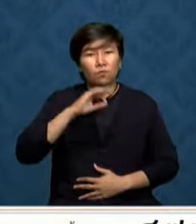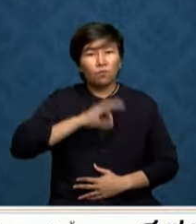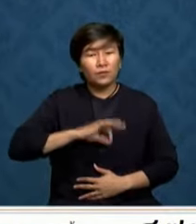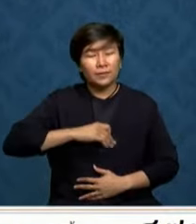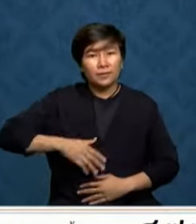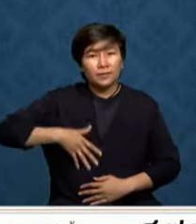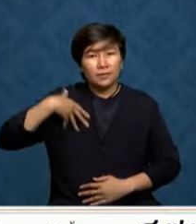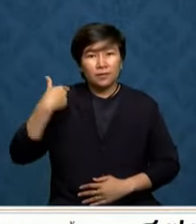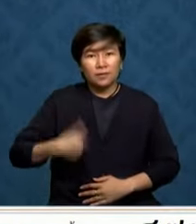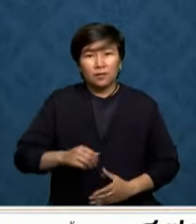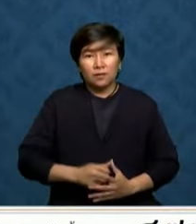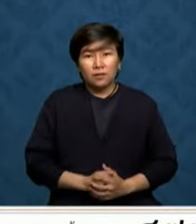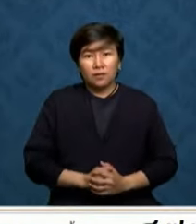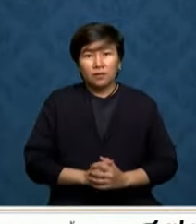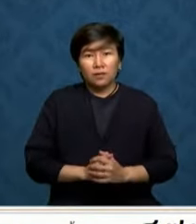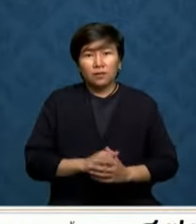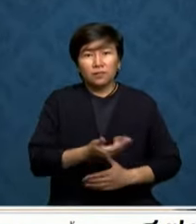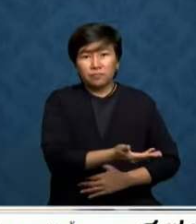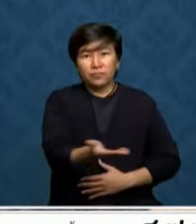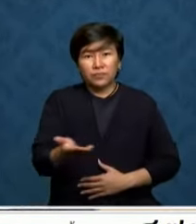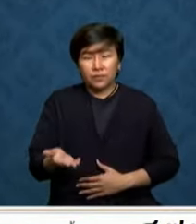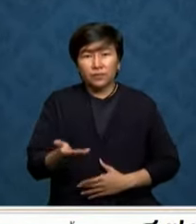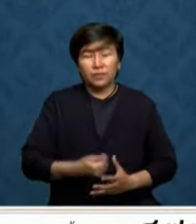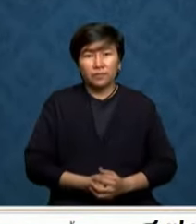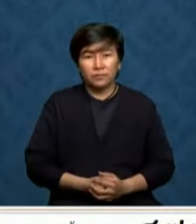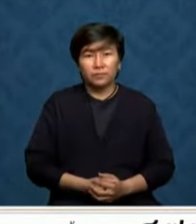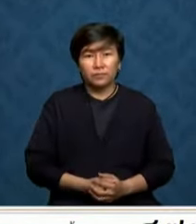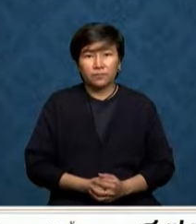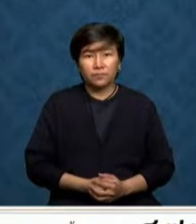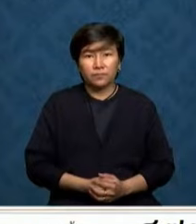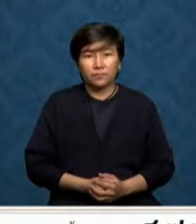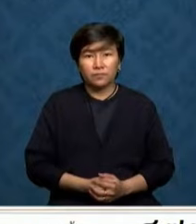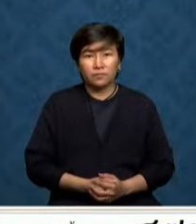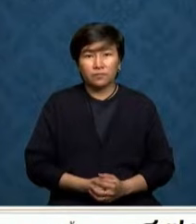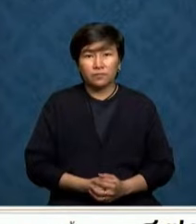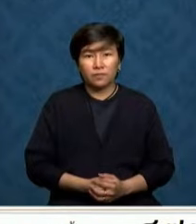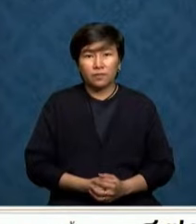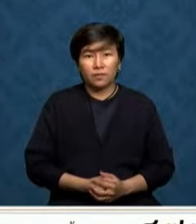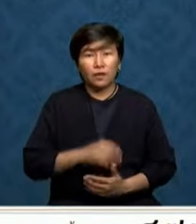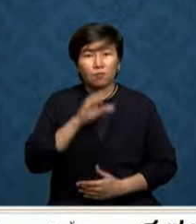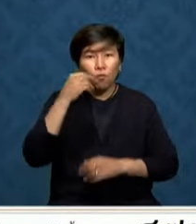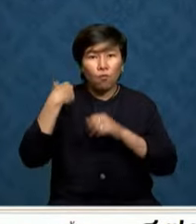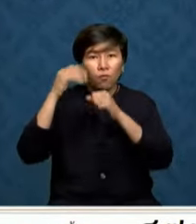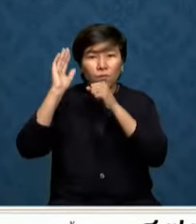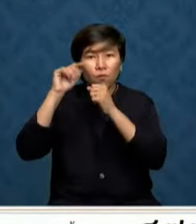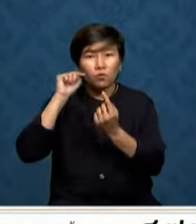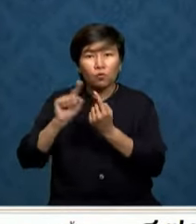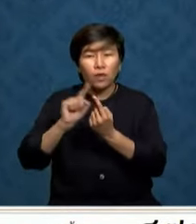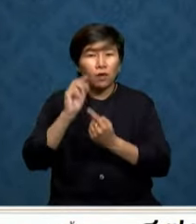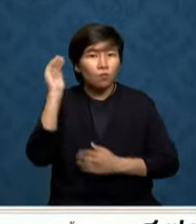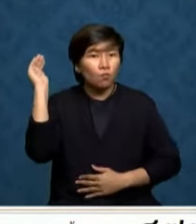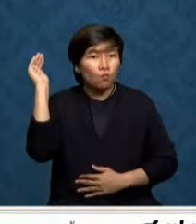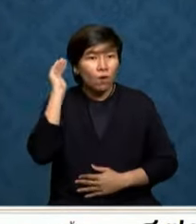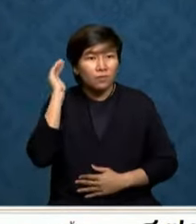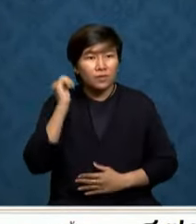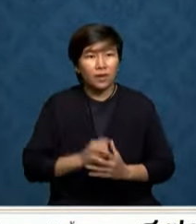สบายใจที่มีเพื่อนสมาชิกอันสนเกียรติในสภาแห่งนี้ได้พูดถึงความเชื่อว่าเรามี